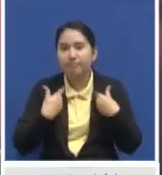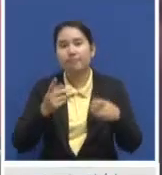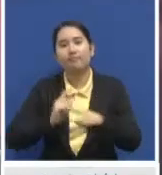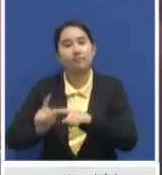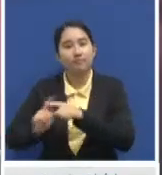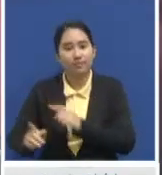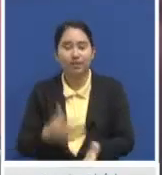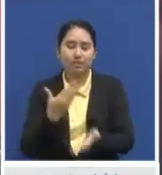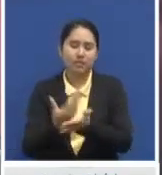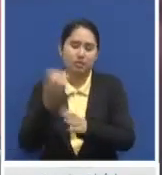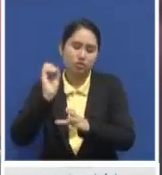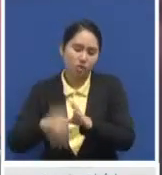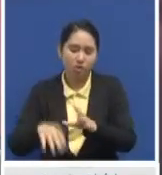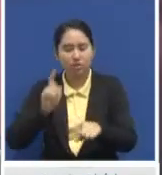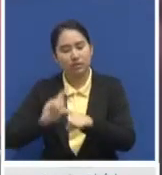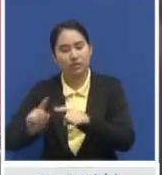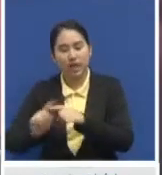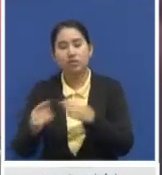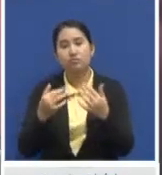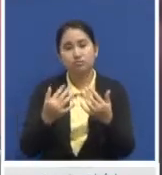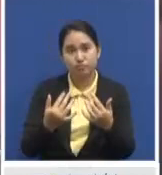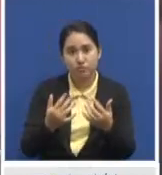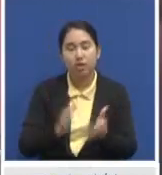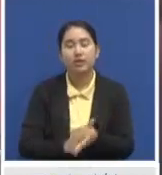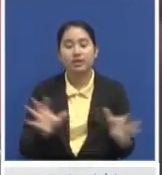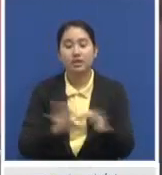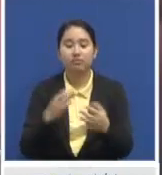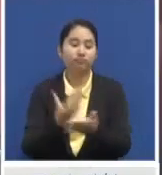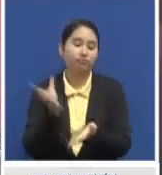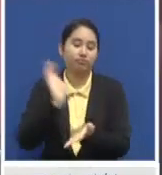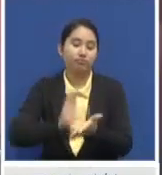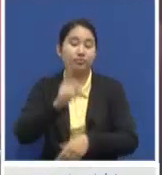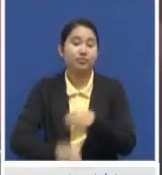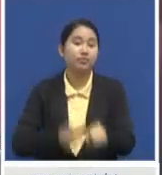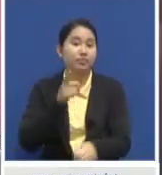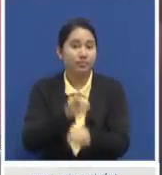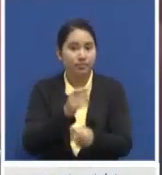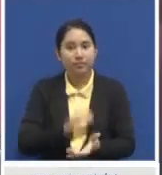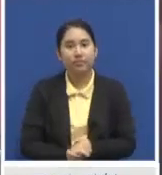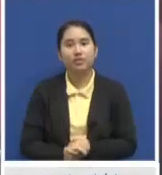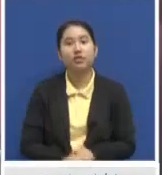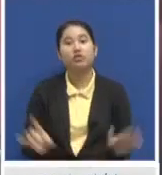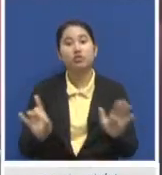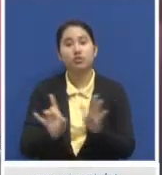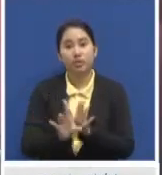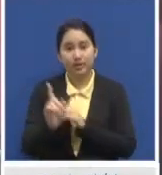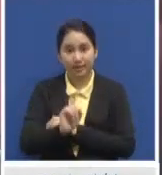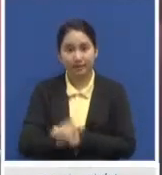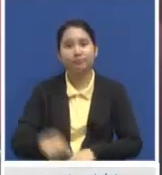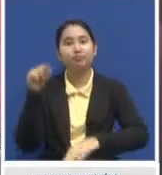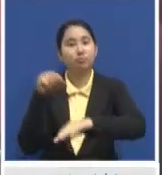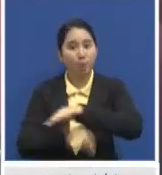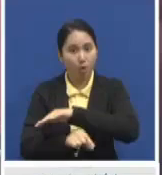บประมาณก็ตกไปเดี๋ยวกำลังจะเข้าอยู่เพราะใช้งบประมาณประจำปีนะครับเรื่องสุดท้ายคือเรื่องของการทุจ